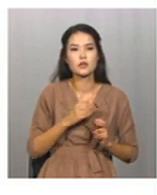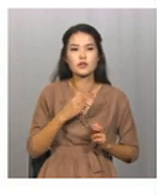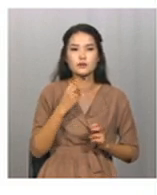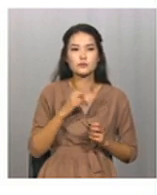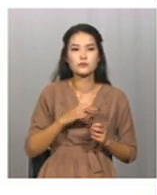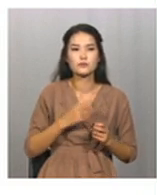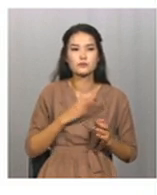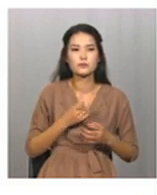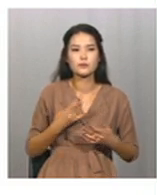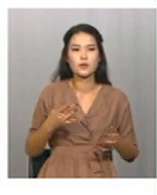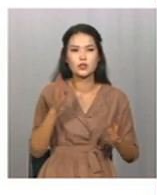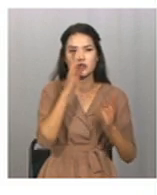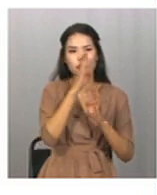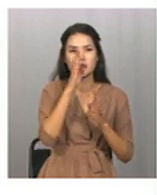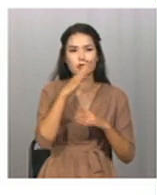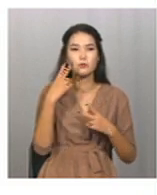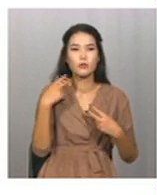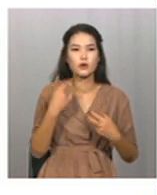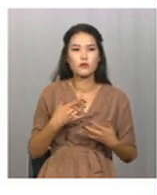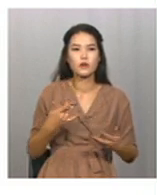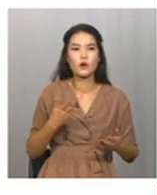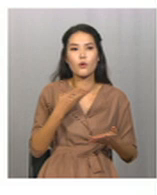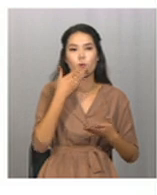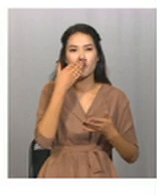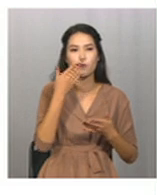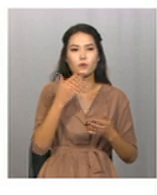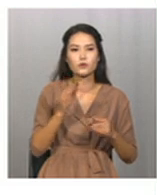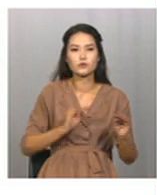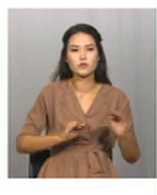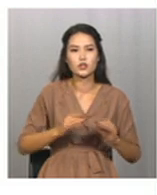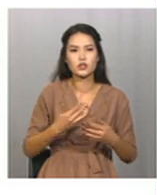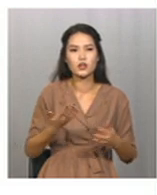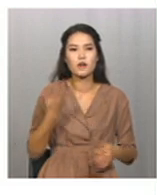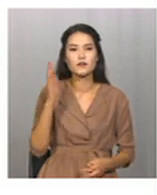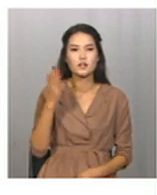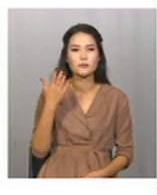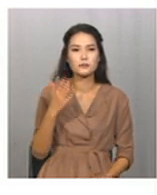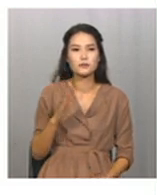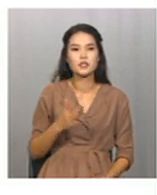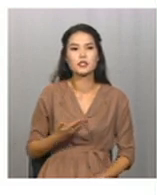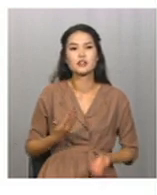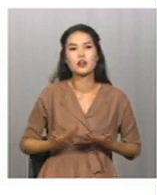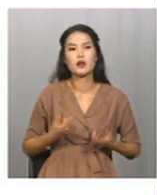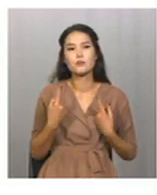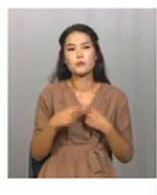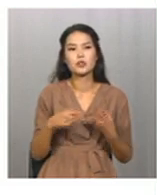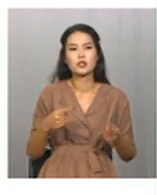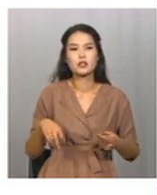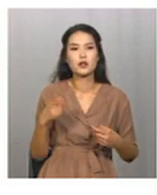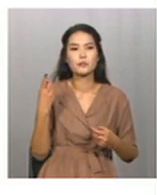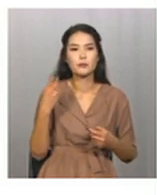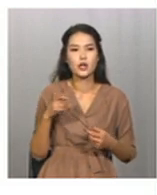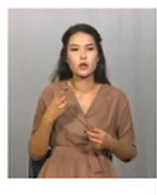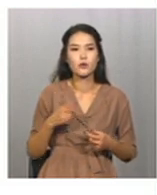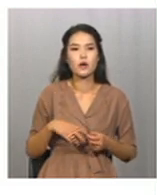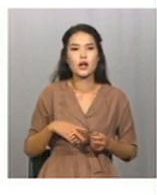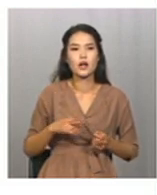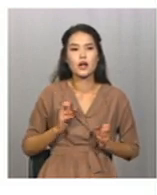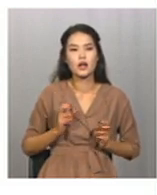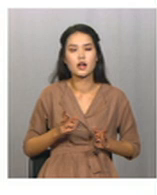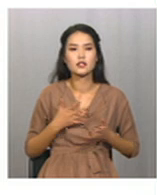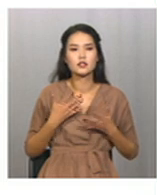препараттар, табиғи бояулар, хош иісті заттар, витаминдер және басқа да биологиялық